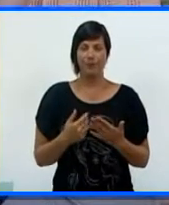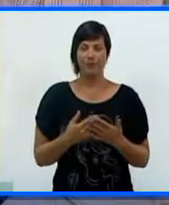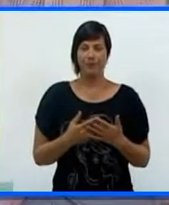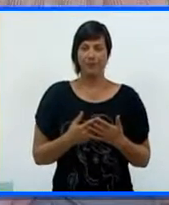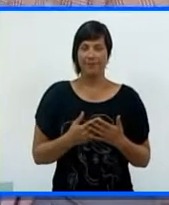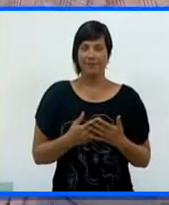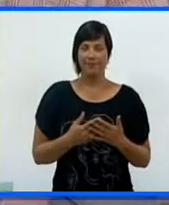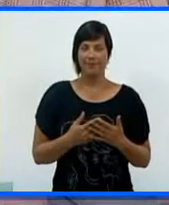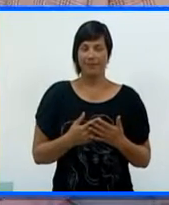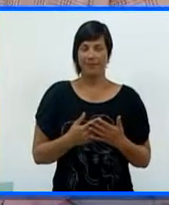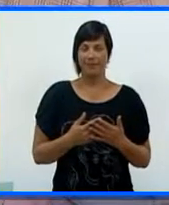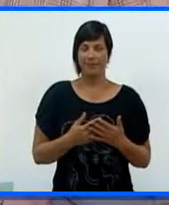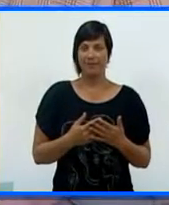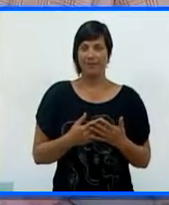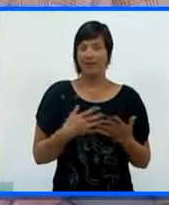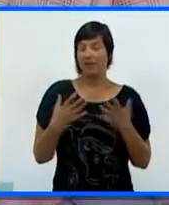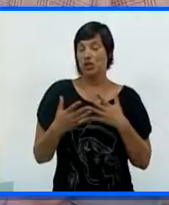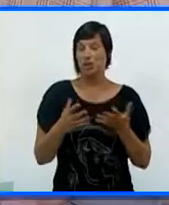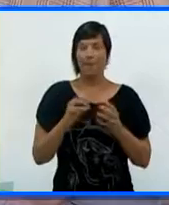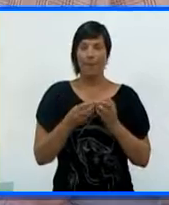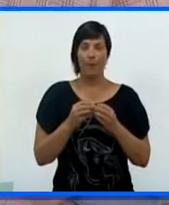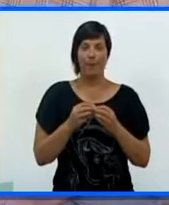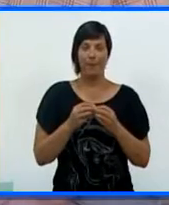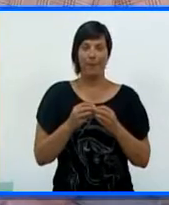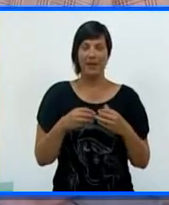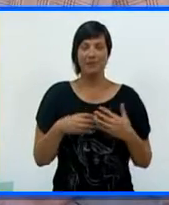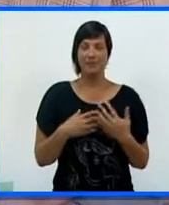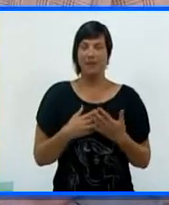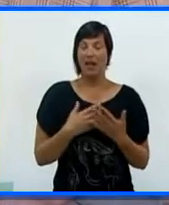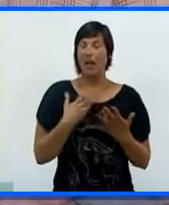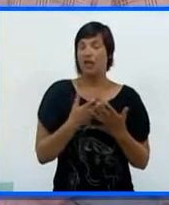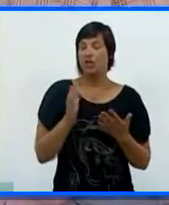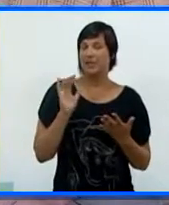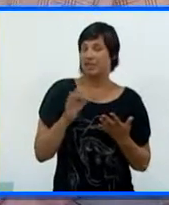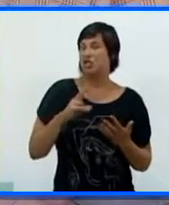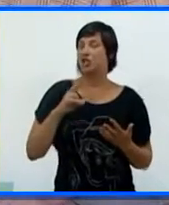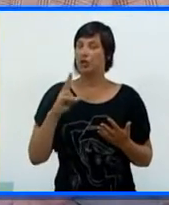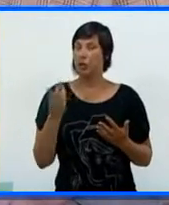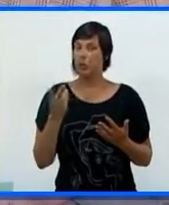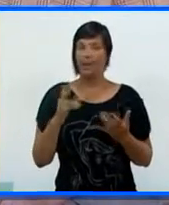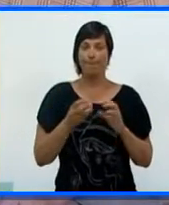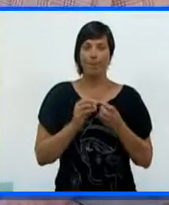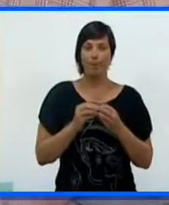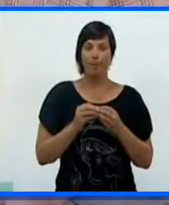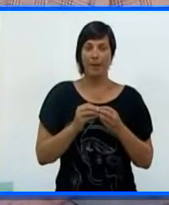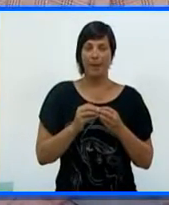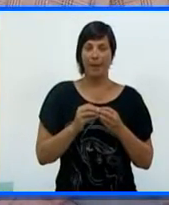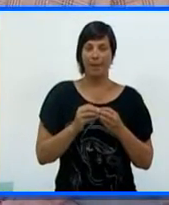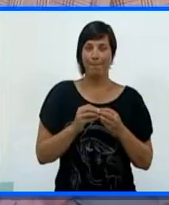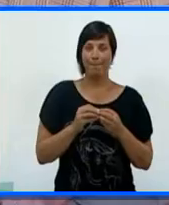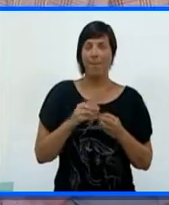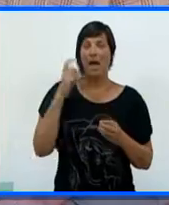da se mi... I tako, to su ti problemi. A što se tiče drugih problema,